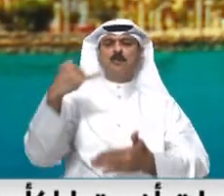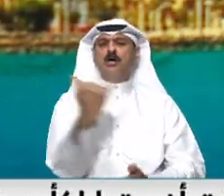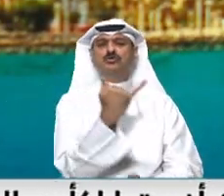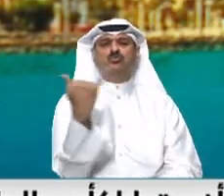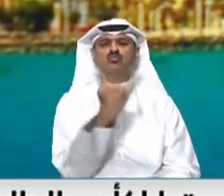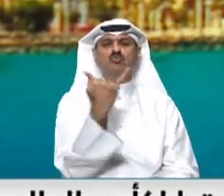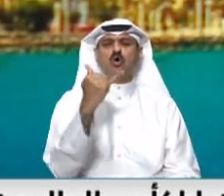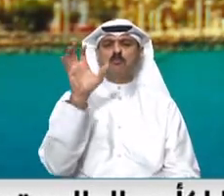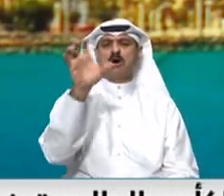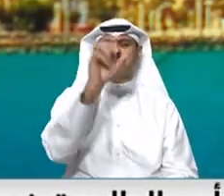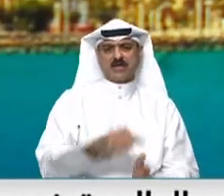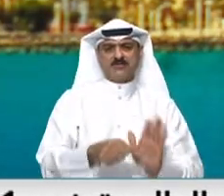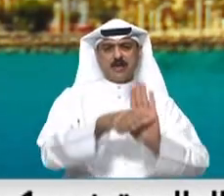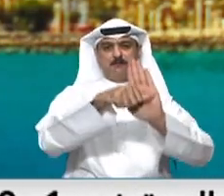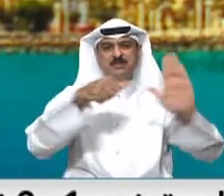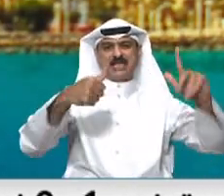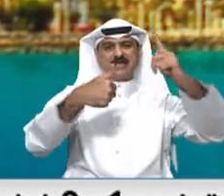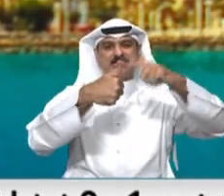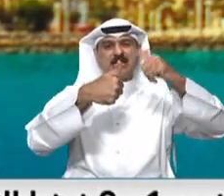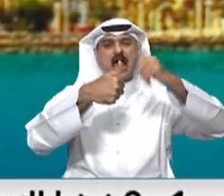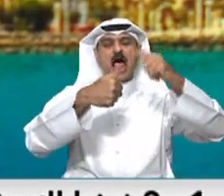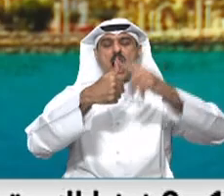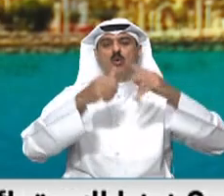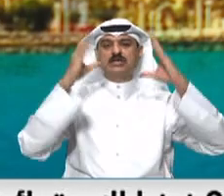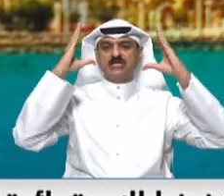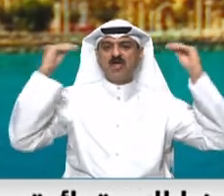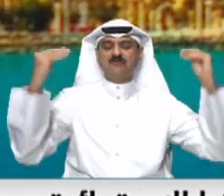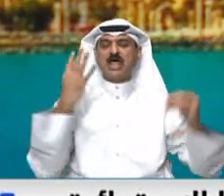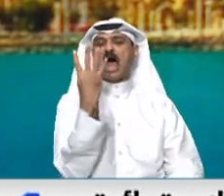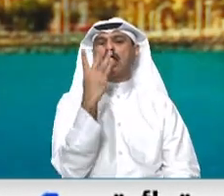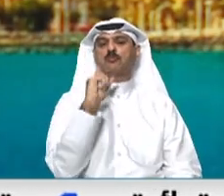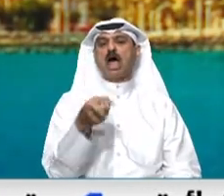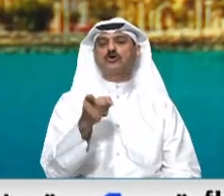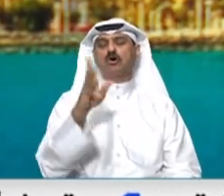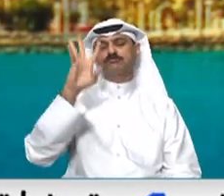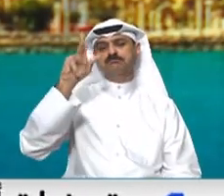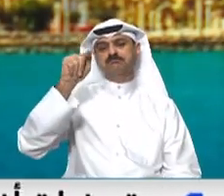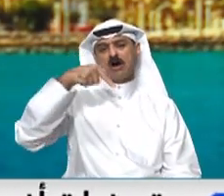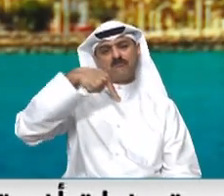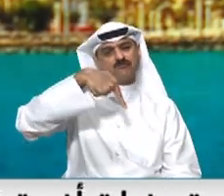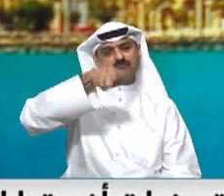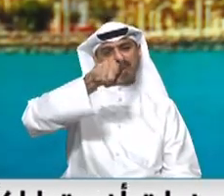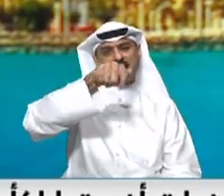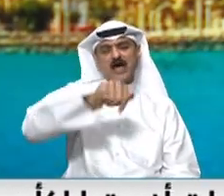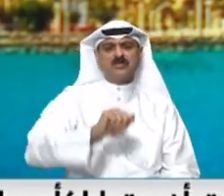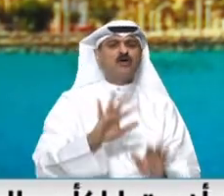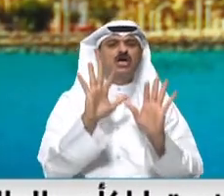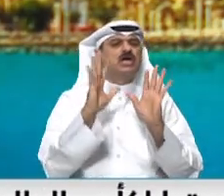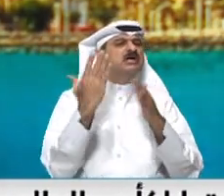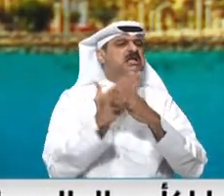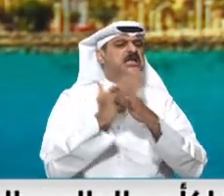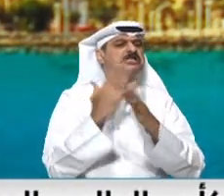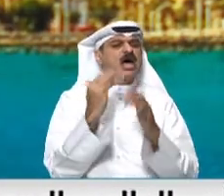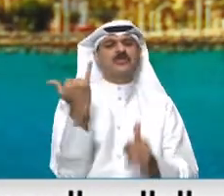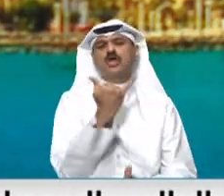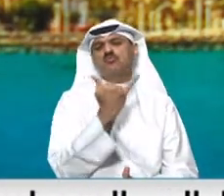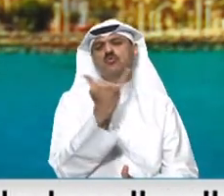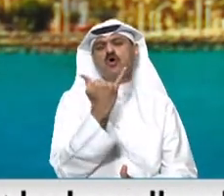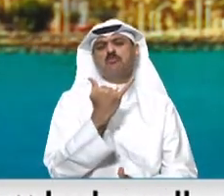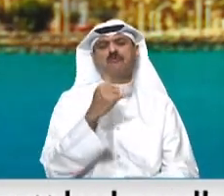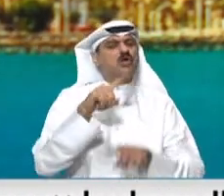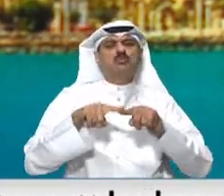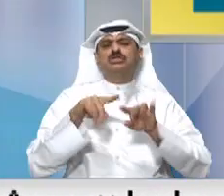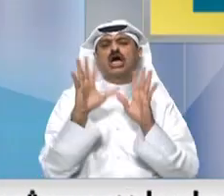من هولندا اليوم وتستمر لمدة 4 أيام، أين تكمن أهمية هذه الانتخابات وما أبرز التحديات